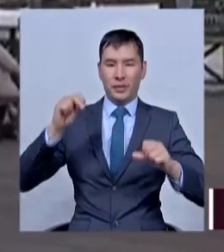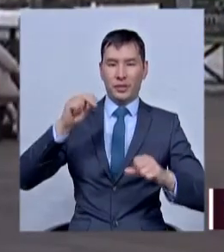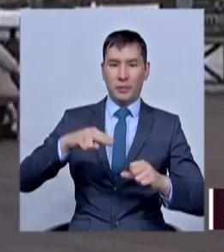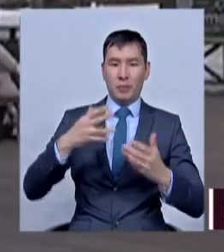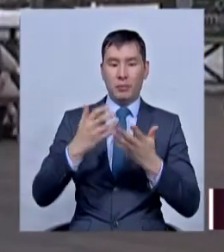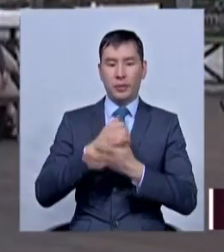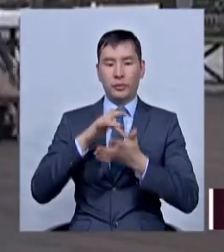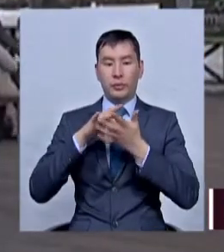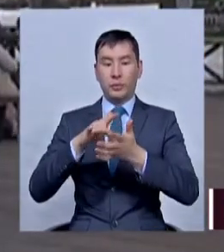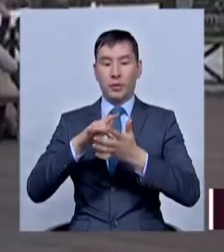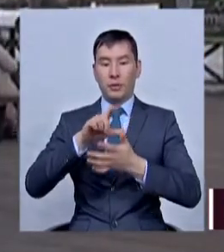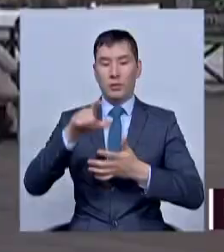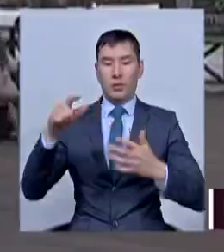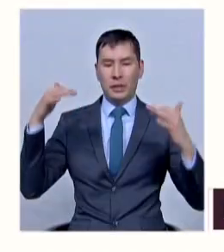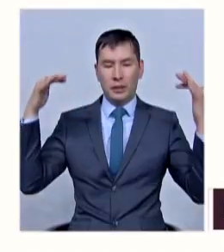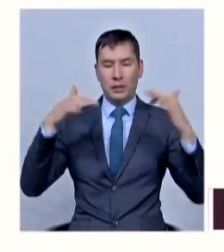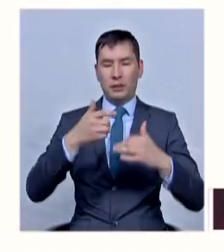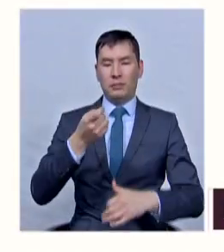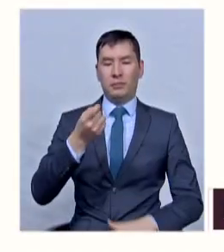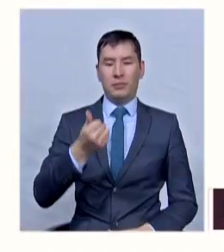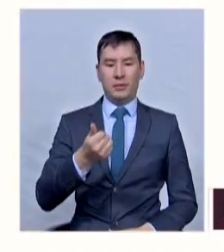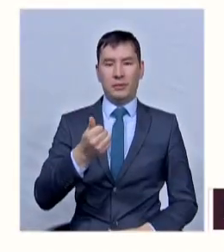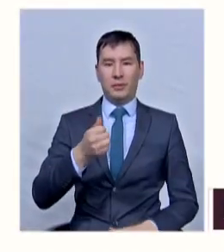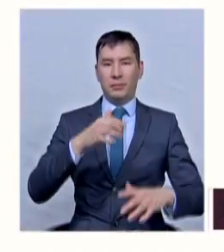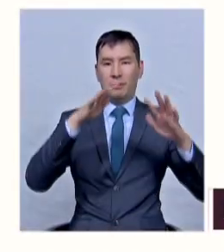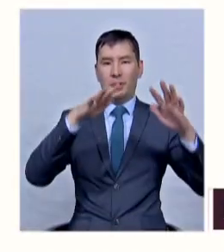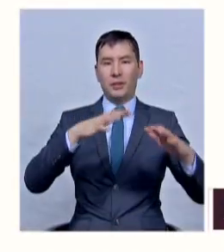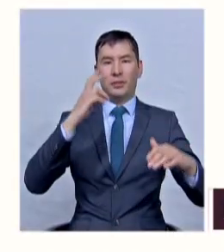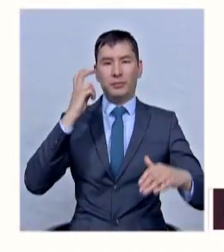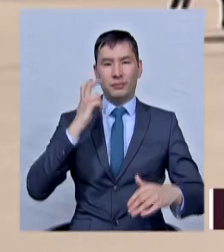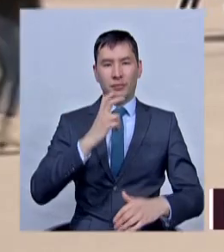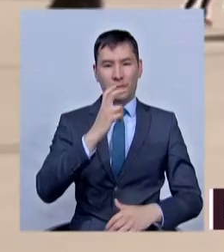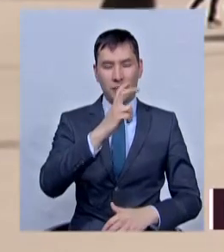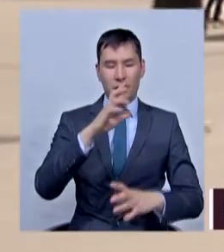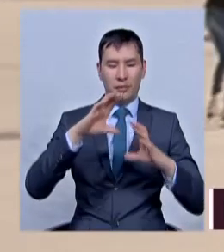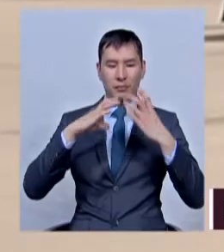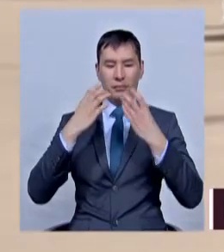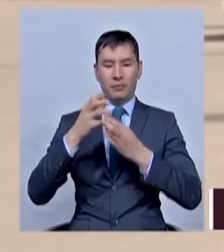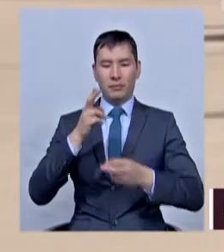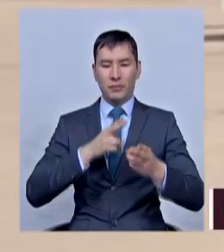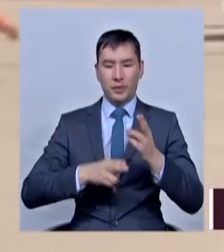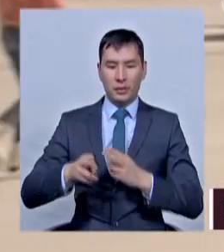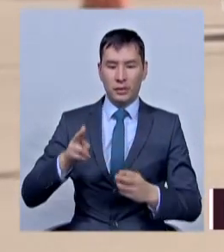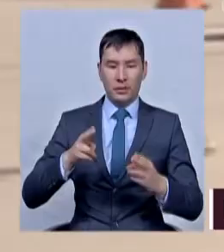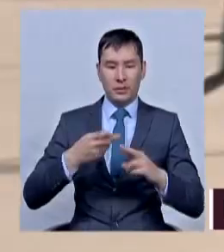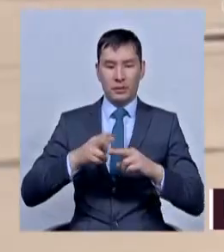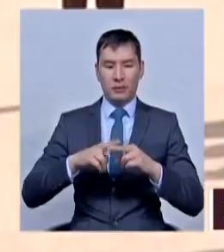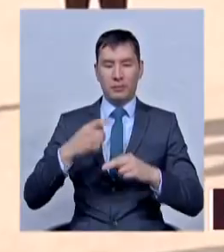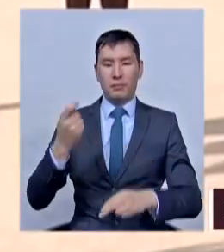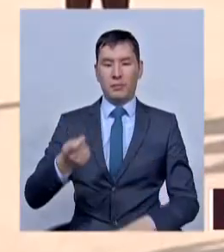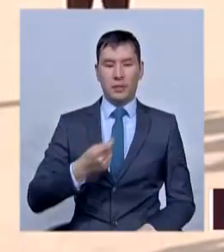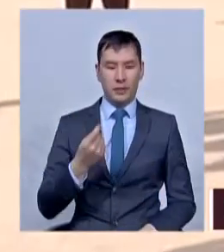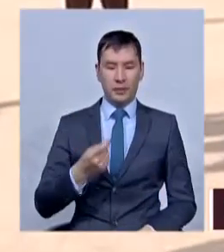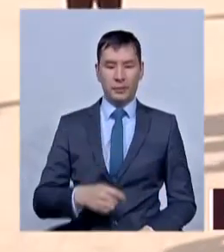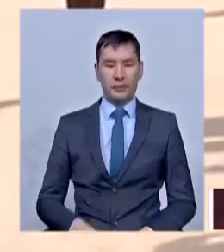қалалық туризм басқармасы басшысының орынбасары. Оның айтуынша, Алматы келушілерді әсіресе таулы және оқиғалы туризммен